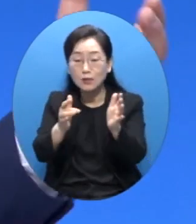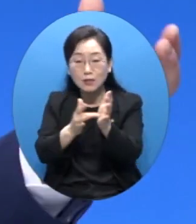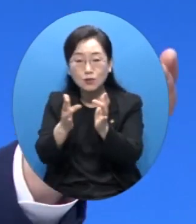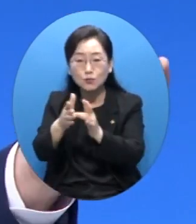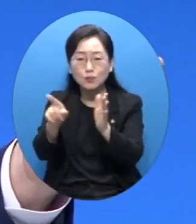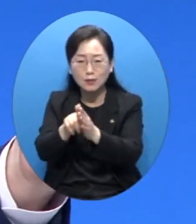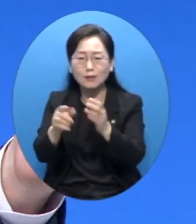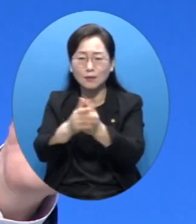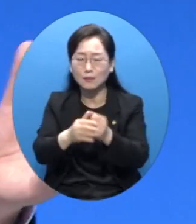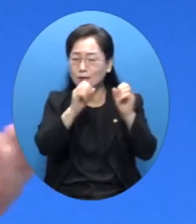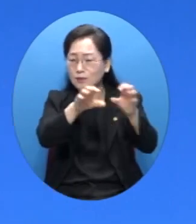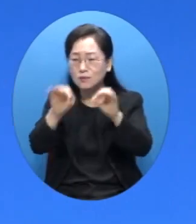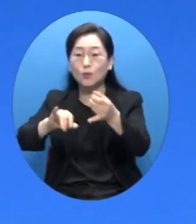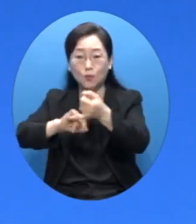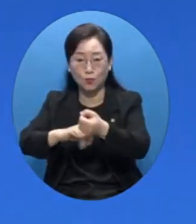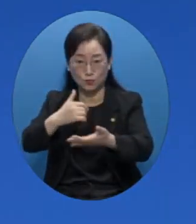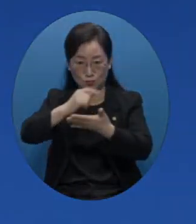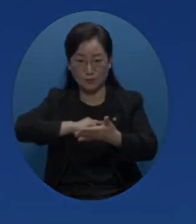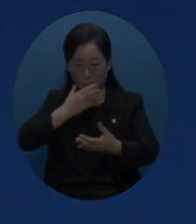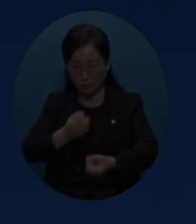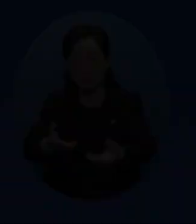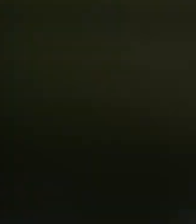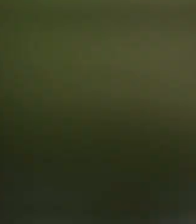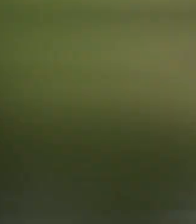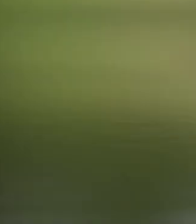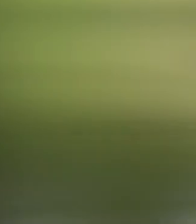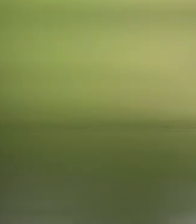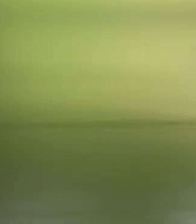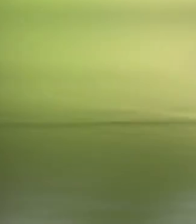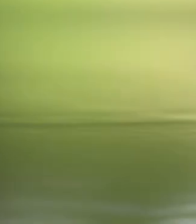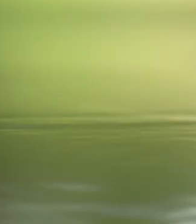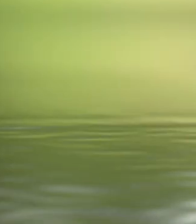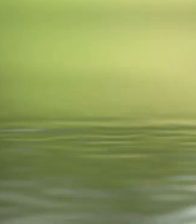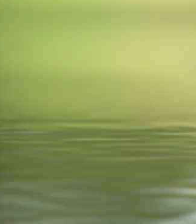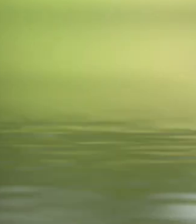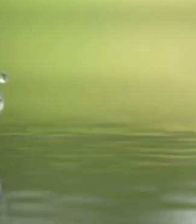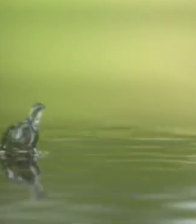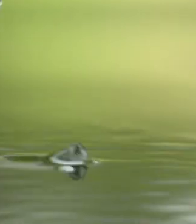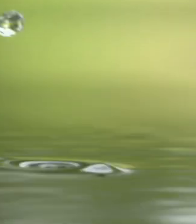만난 예수님을 만방에 증거하며 살아가는 여러분 모두에게 주명으로 축원합니다.